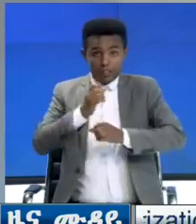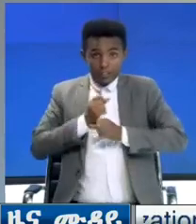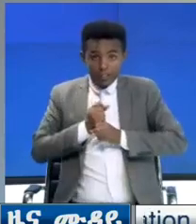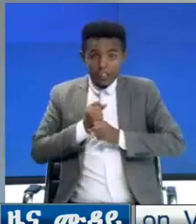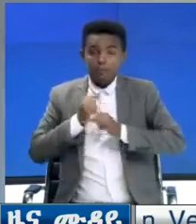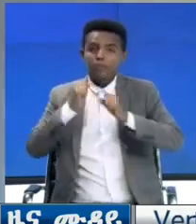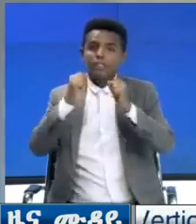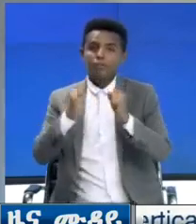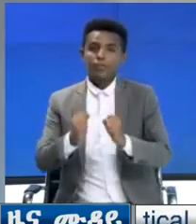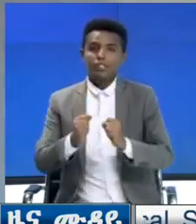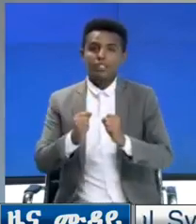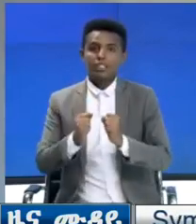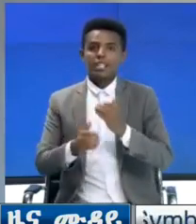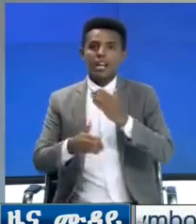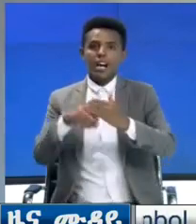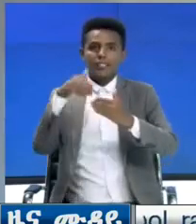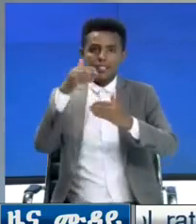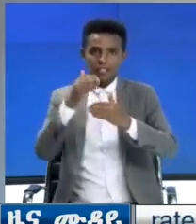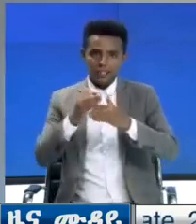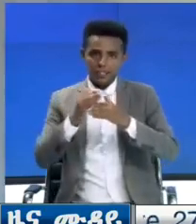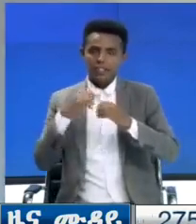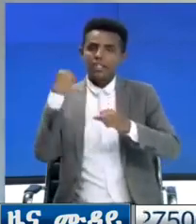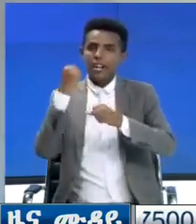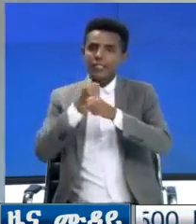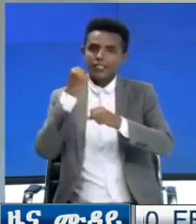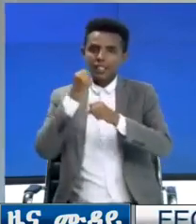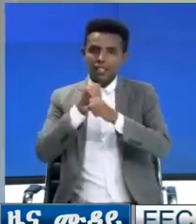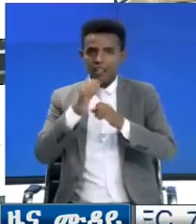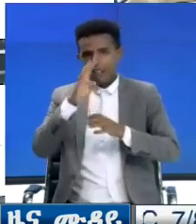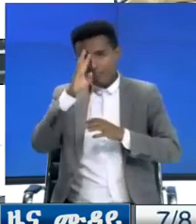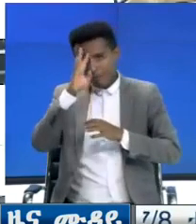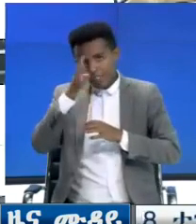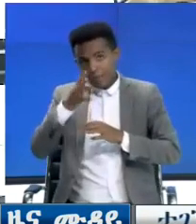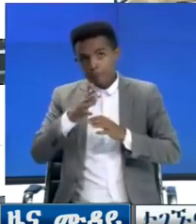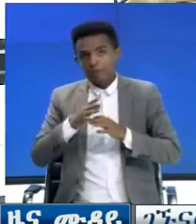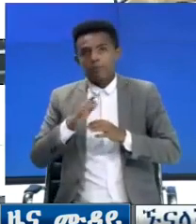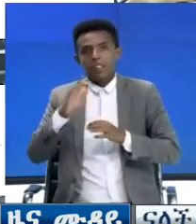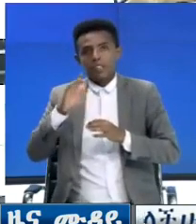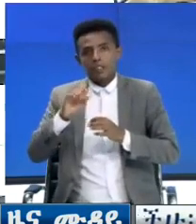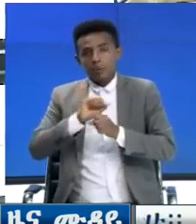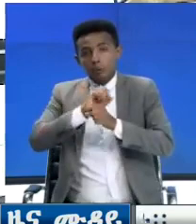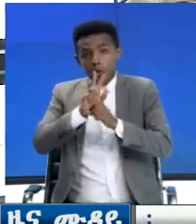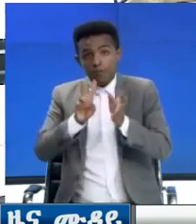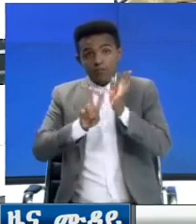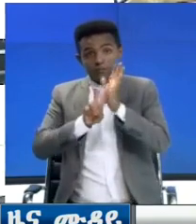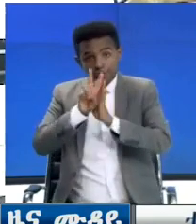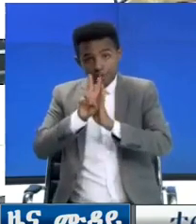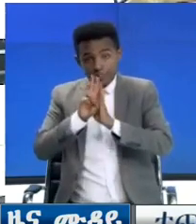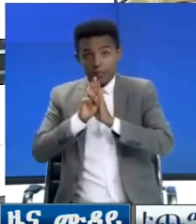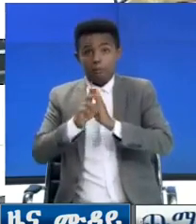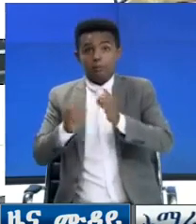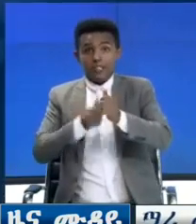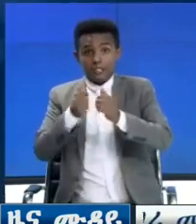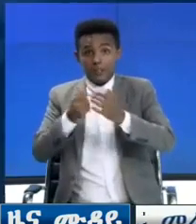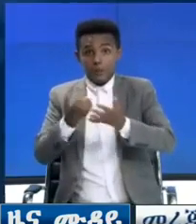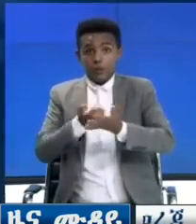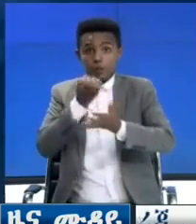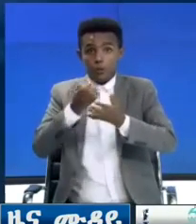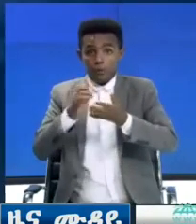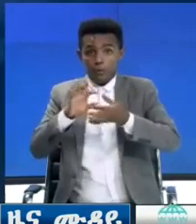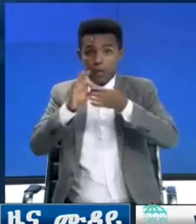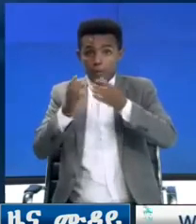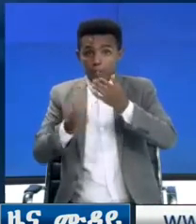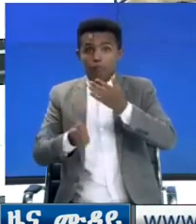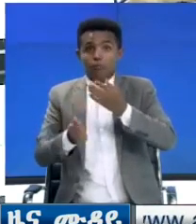ሊሸከም የሚችል አደረጃጀት አሰራር ፈጥረዋል። የኮሮና ወረርሽኝ የሚያስከትለውን ማህበራዊና ኢኮኖሚያዊ ቀውስ በመረዳት